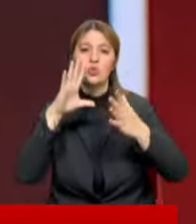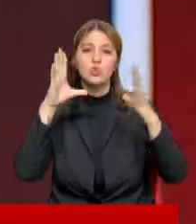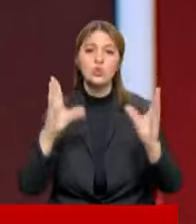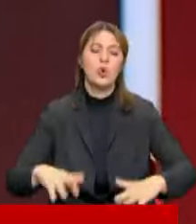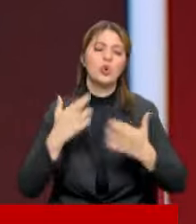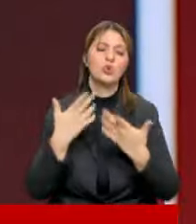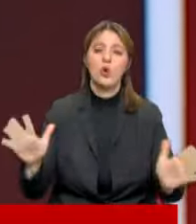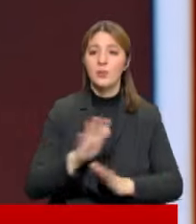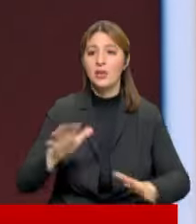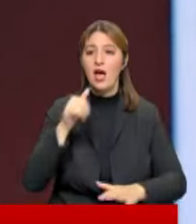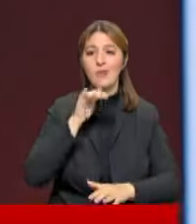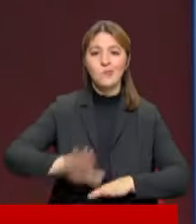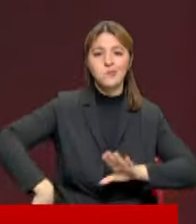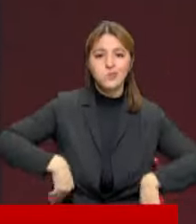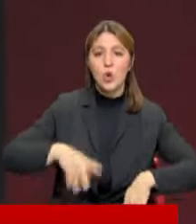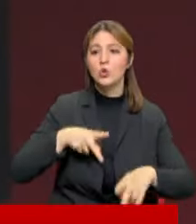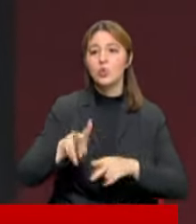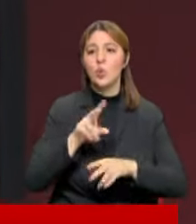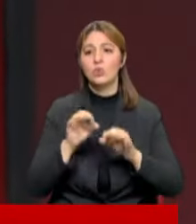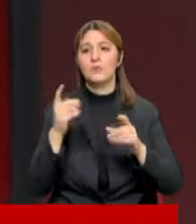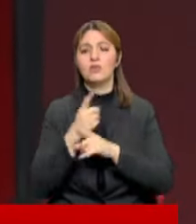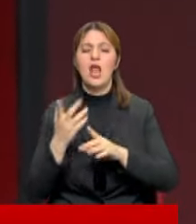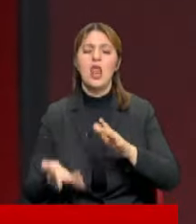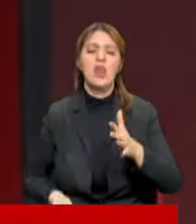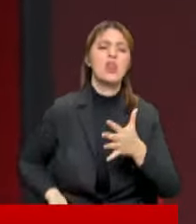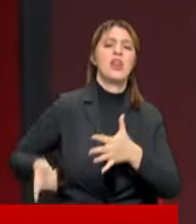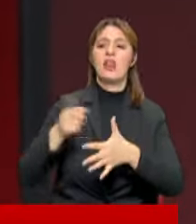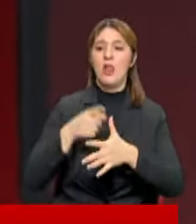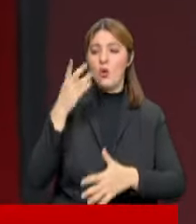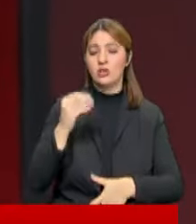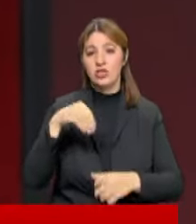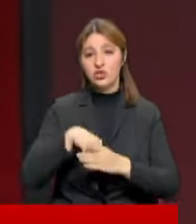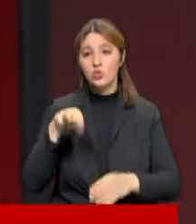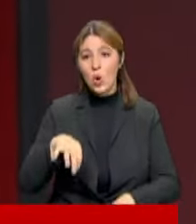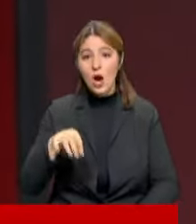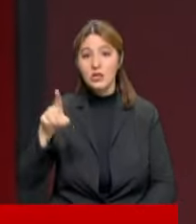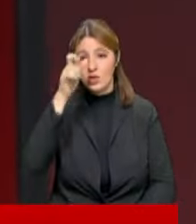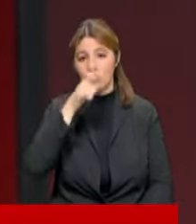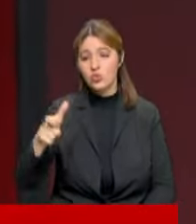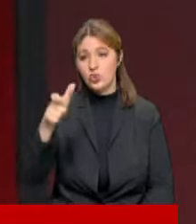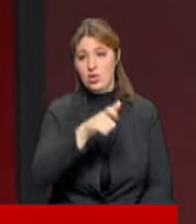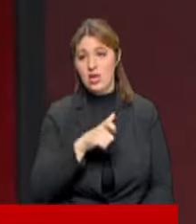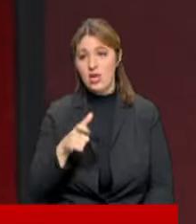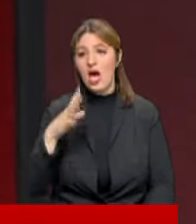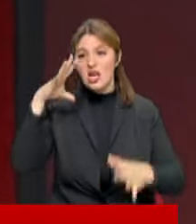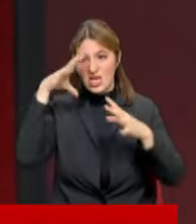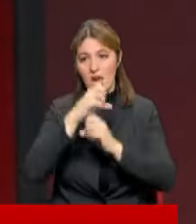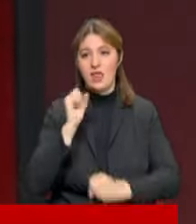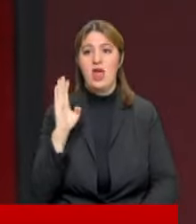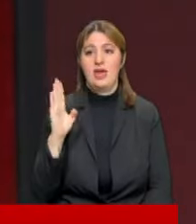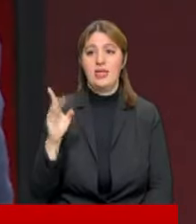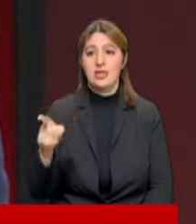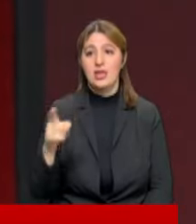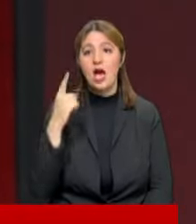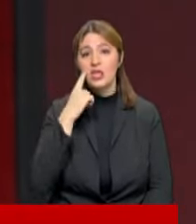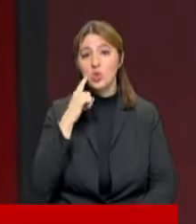Sonuçta adam kayırmacılık ve yozlaşma zirveye Ç çıktığı için şu anda Türkiye Karanlığa gitti